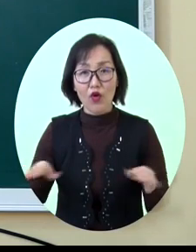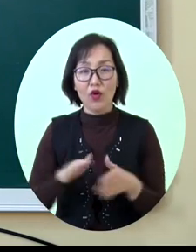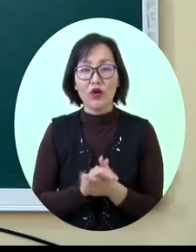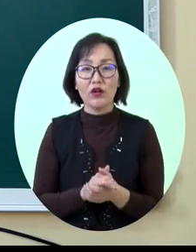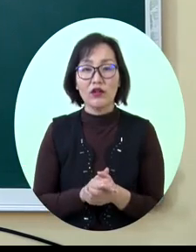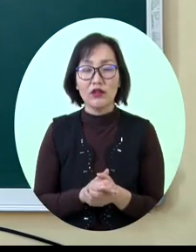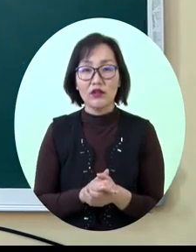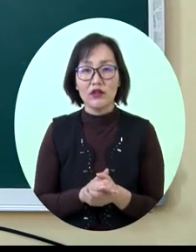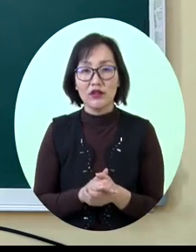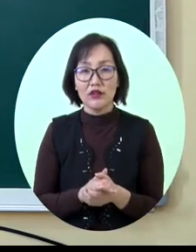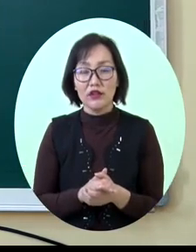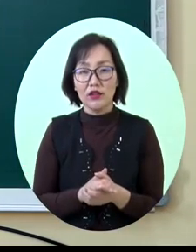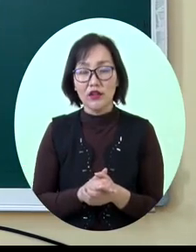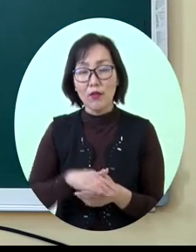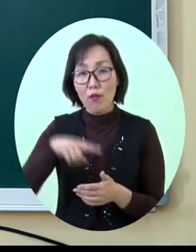шувуу,